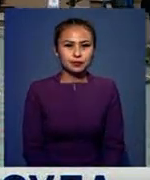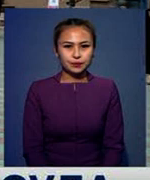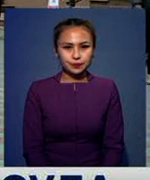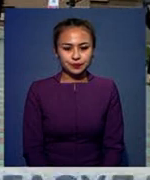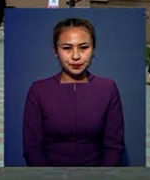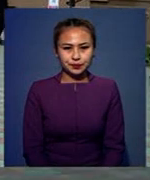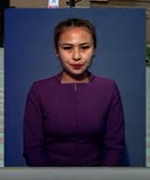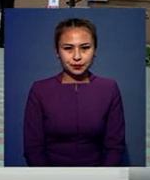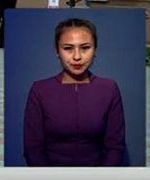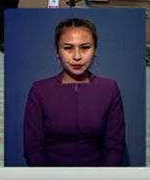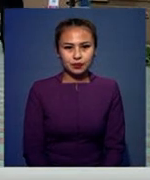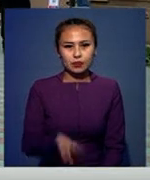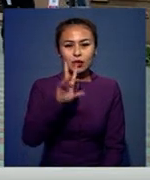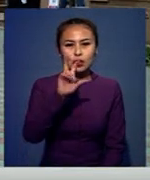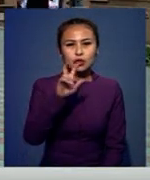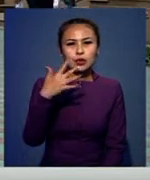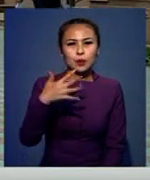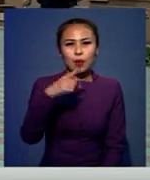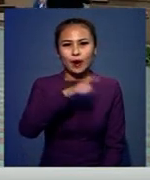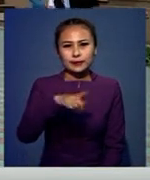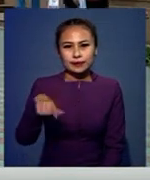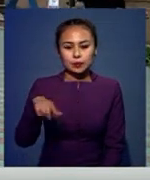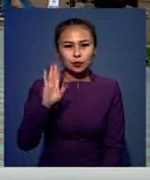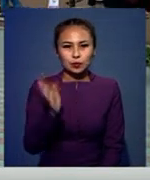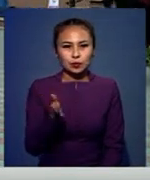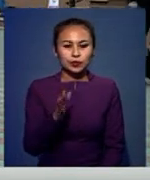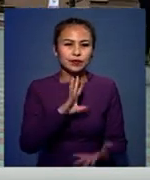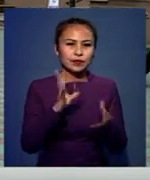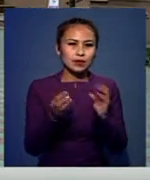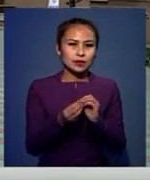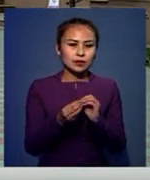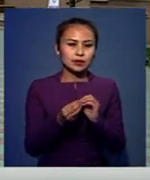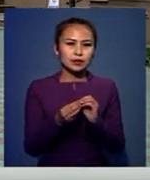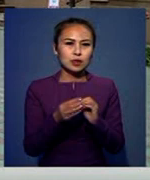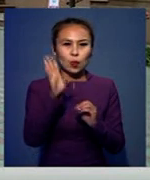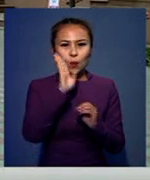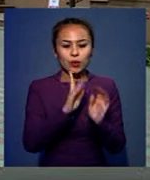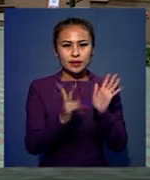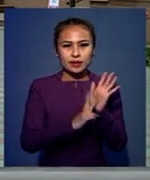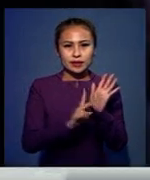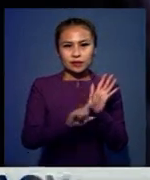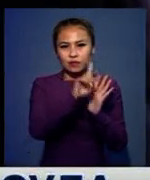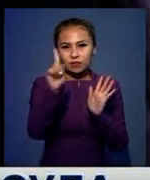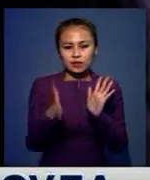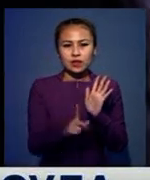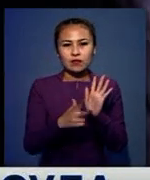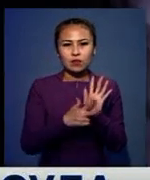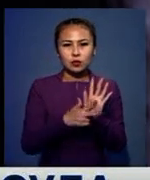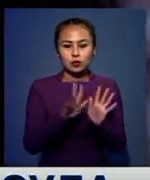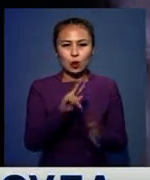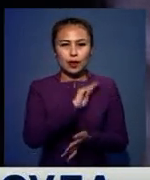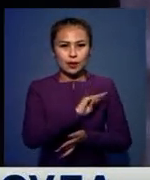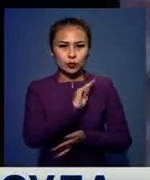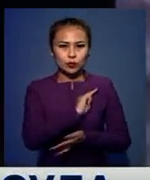Ақтөбе облысы бойынша 350 адам респондент бізде болады. Біздің интервьюлер таңғы сағат 7-ден кешкі сағат 7-ге дейін жұмыс істеп